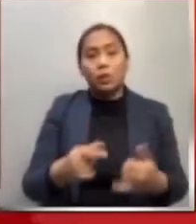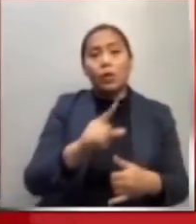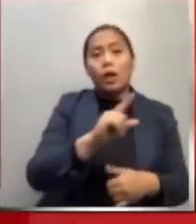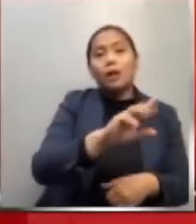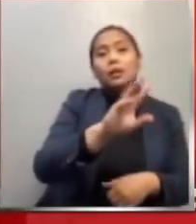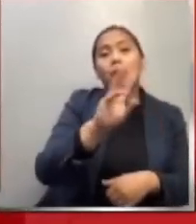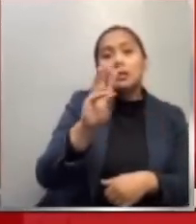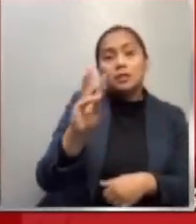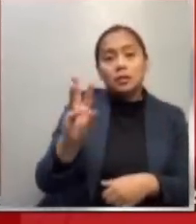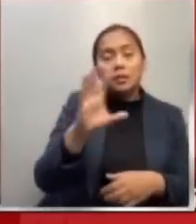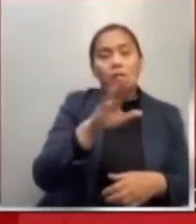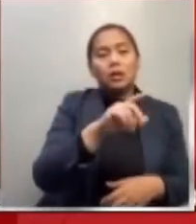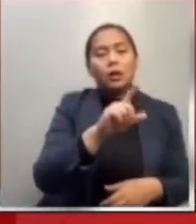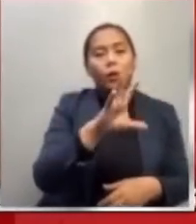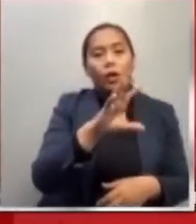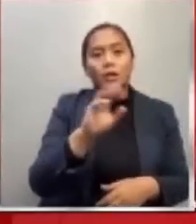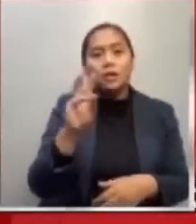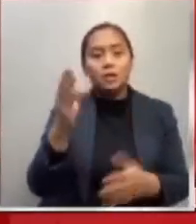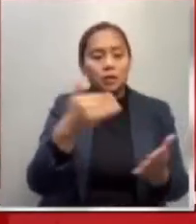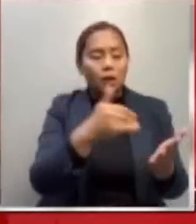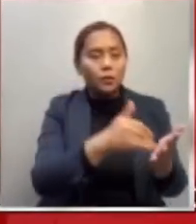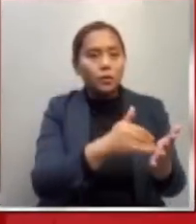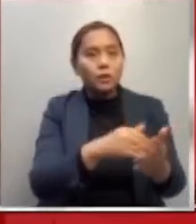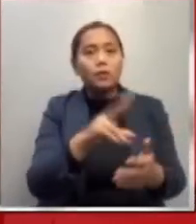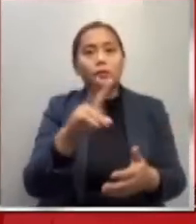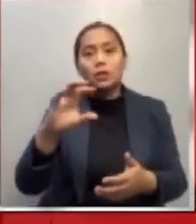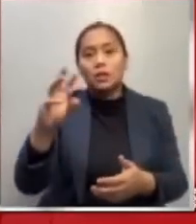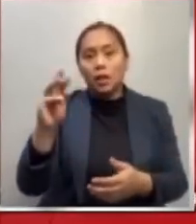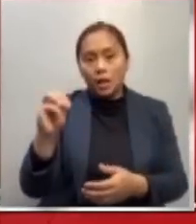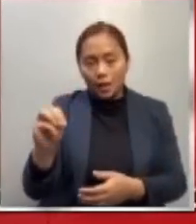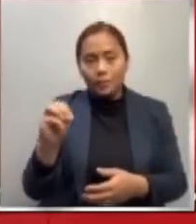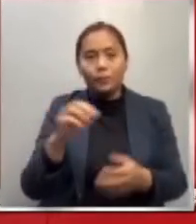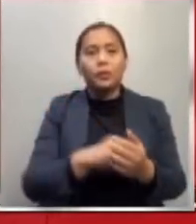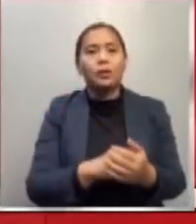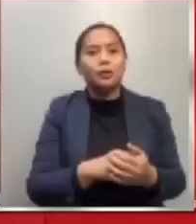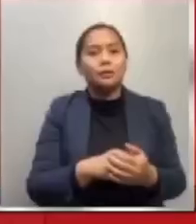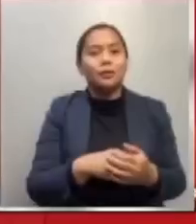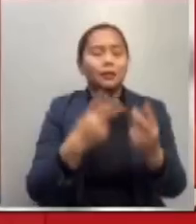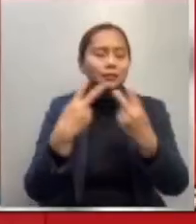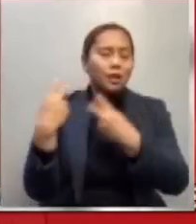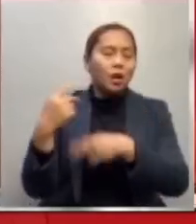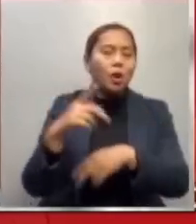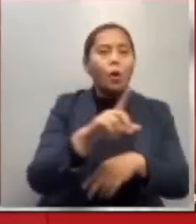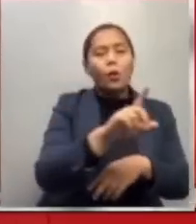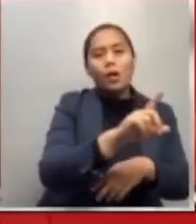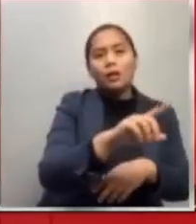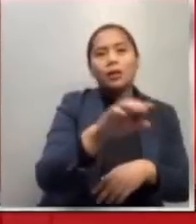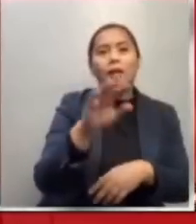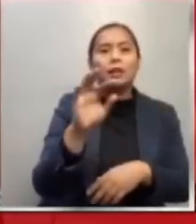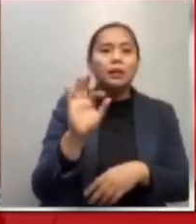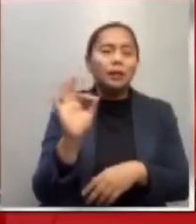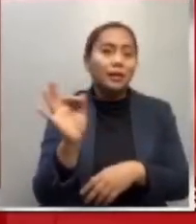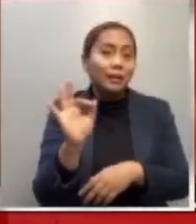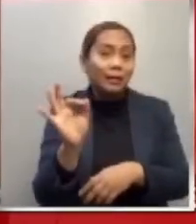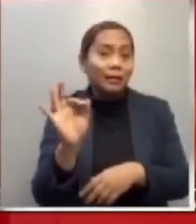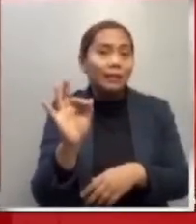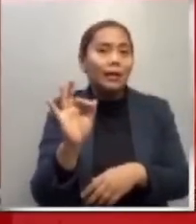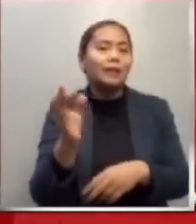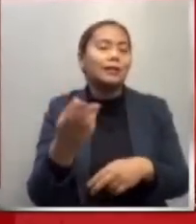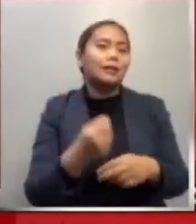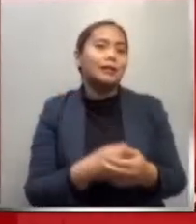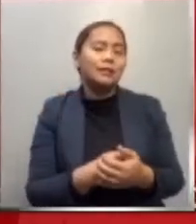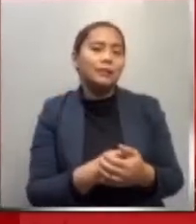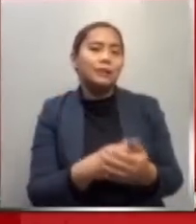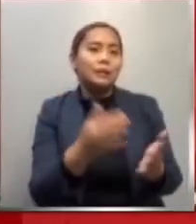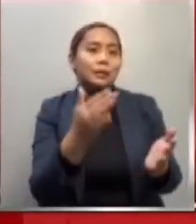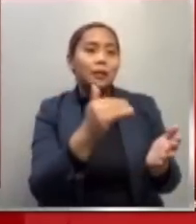90 plus thousand mula rito ay talagang inimbak pa noong mga nakaraang eleksyon. Kaya syempre, hindi na matanggal dyan yung medyo wear and tear ng mga VCM na yan.